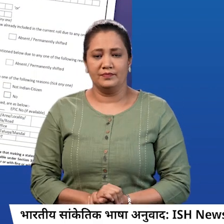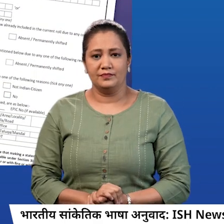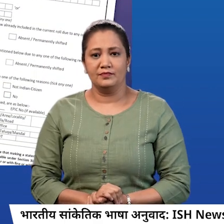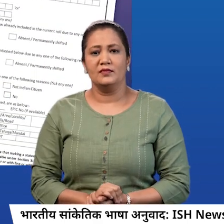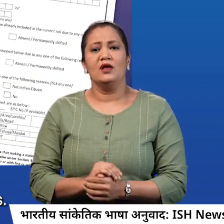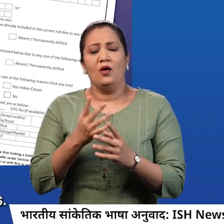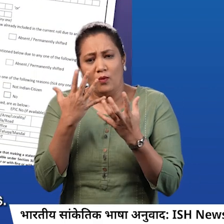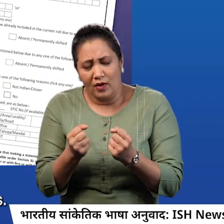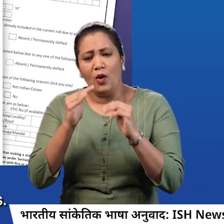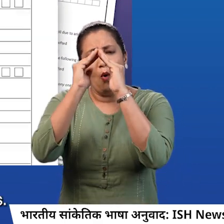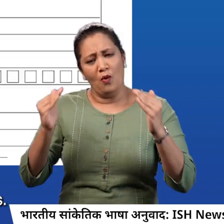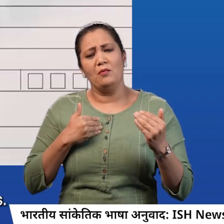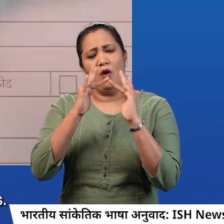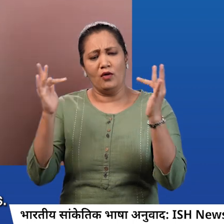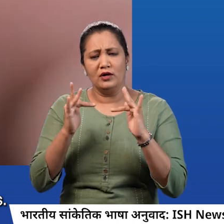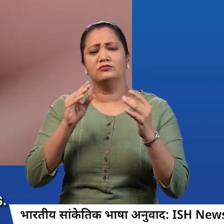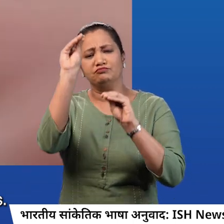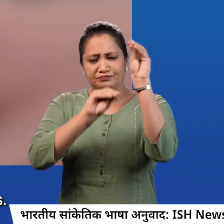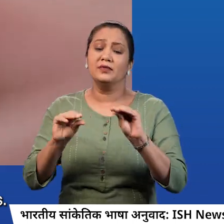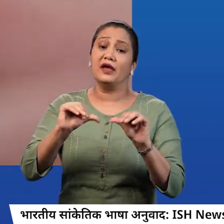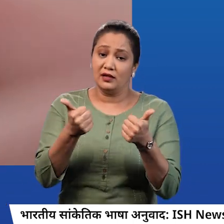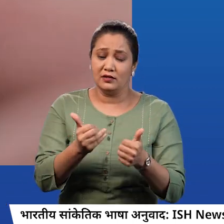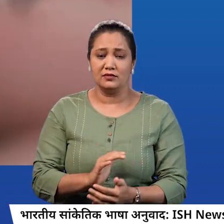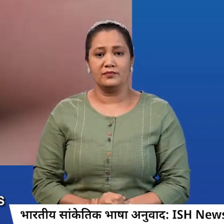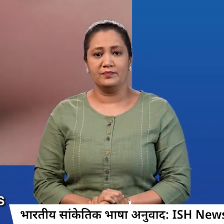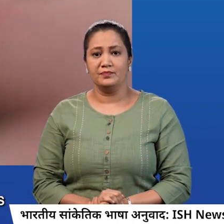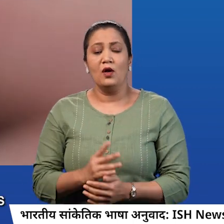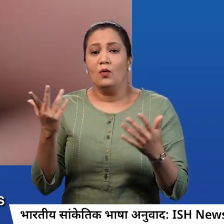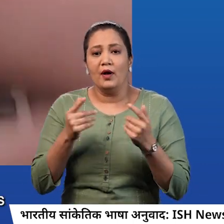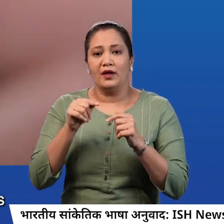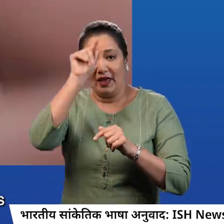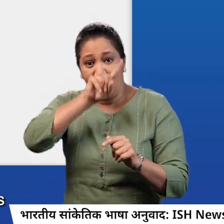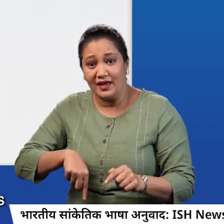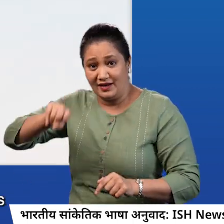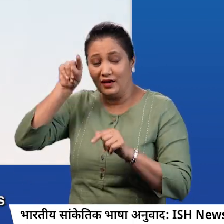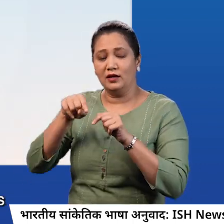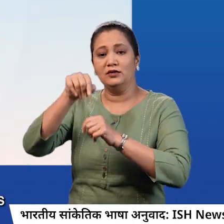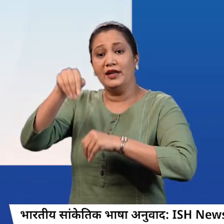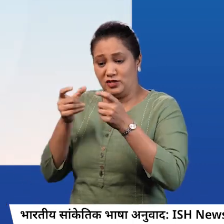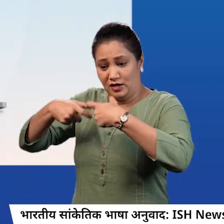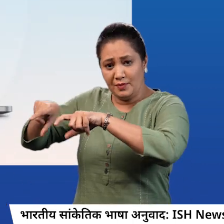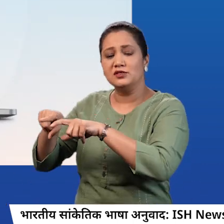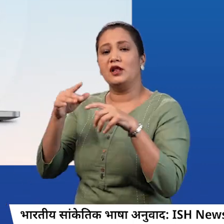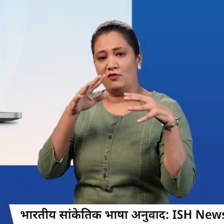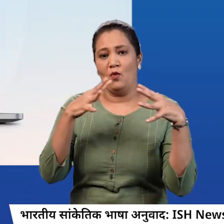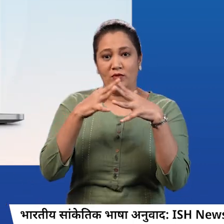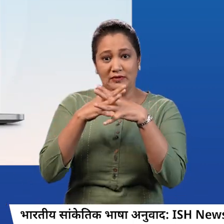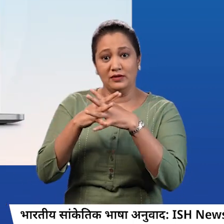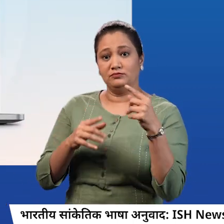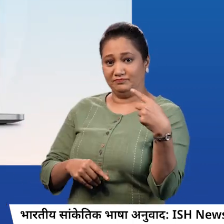करून दिलेले अर्ज आपण घर बसल्या ऑनलाईन पद्धतीनं भरू शकतो. आणि त्यासाठीच भारत निवडणूक आयोगानं आपल्याला